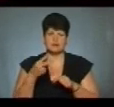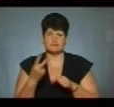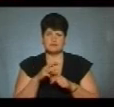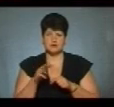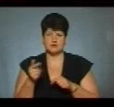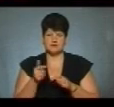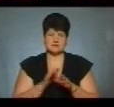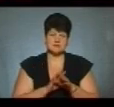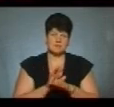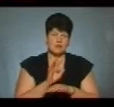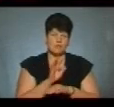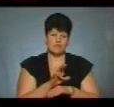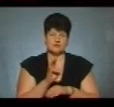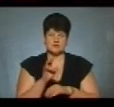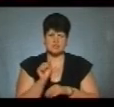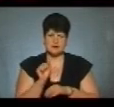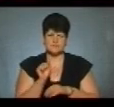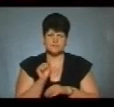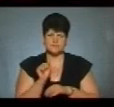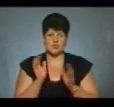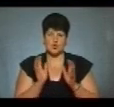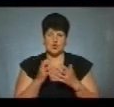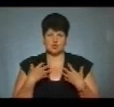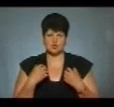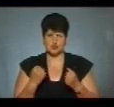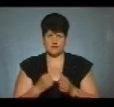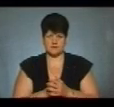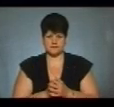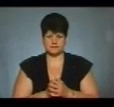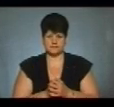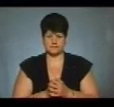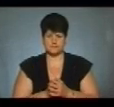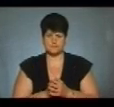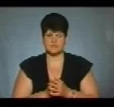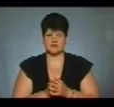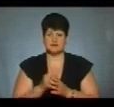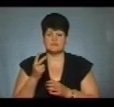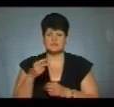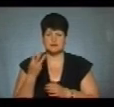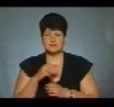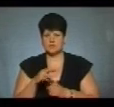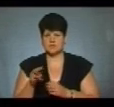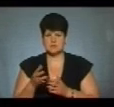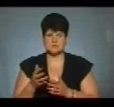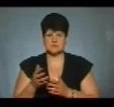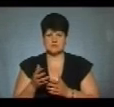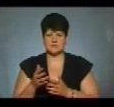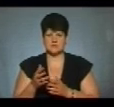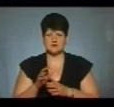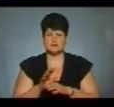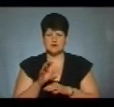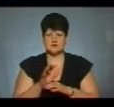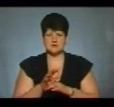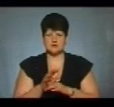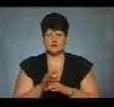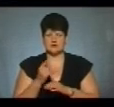гривень спрямовуються на охорону здоров'я. Ви сказали, 23 мільйони збирається з спортивного комплексу.